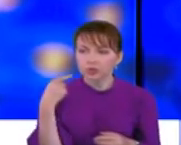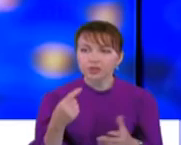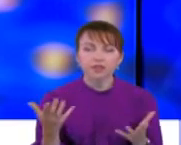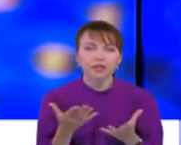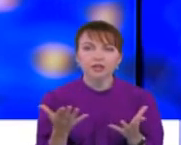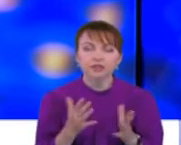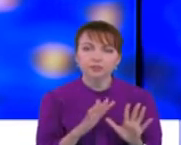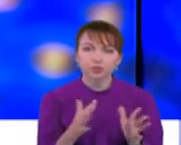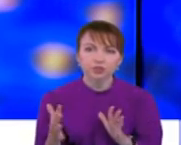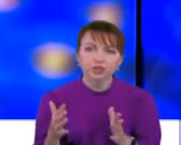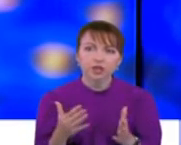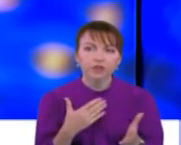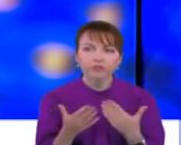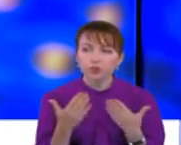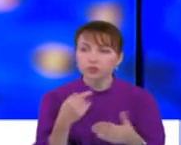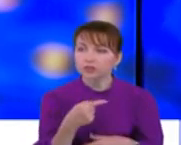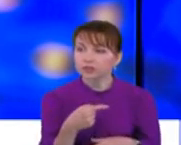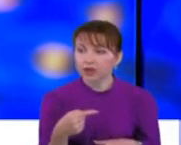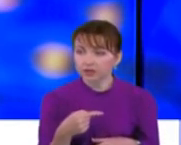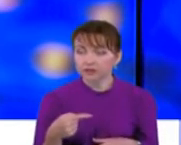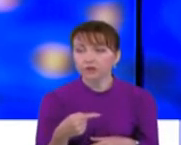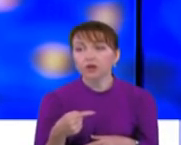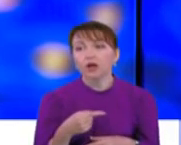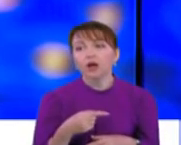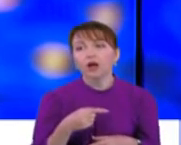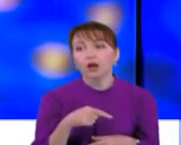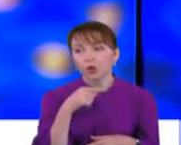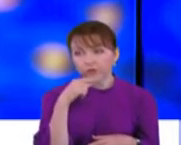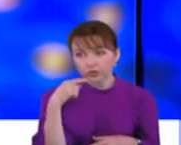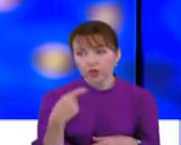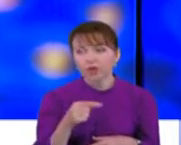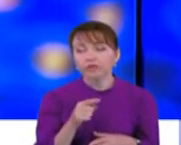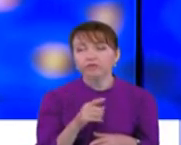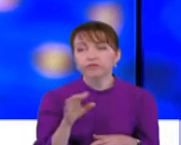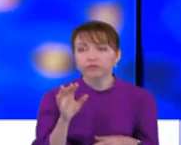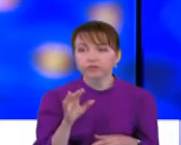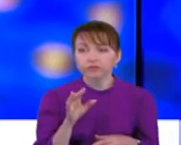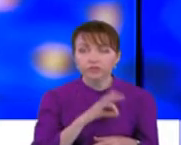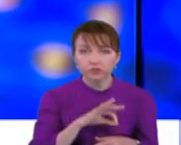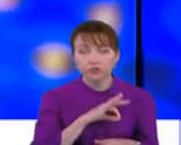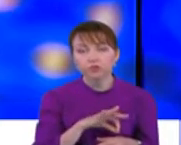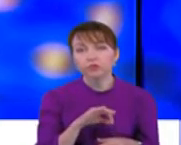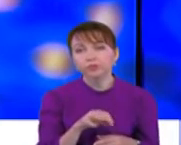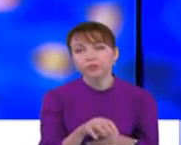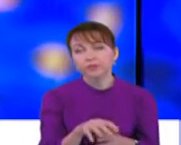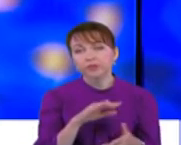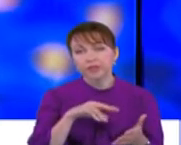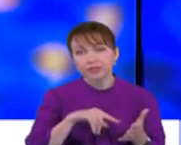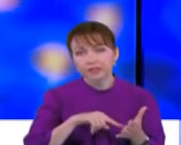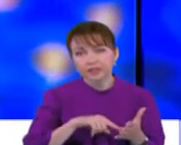подій відноситься негативно, то вона застосовує тиск в першу чергу військовим.